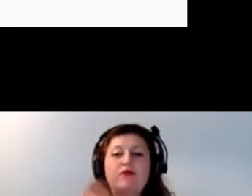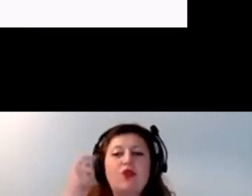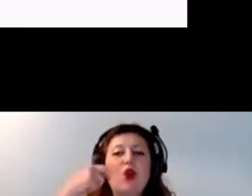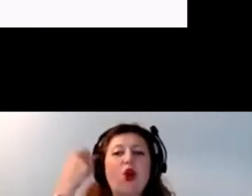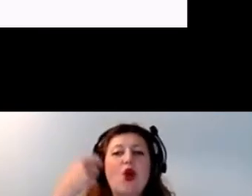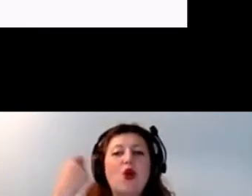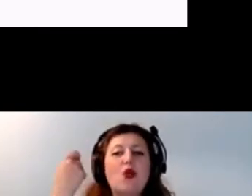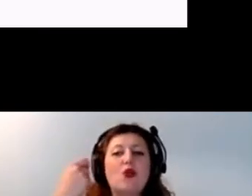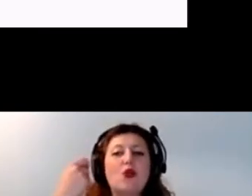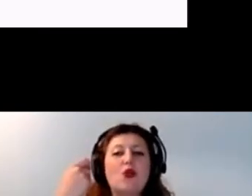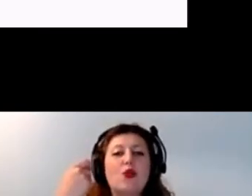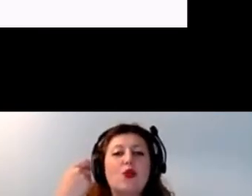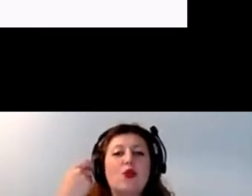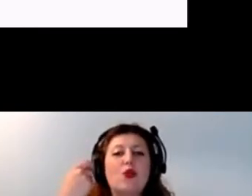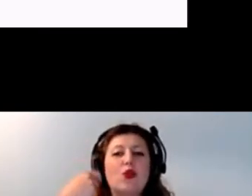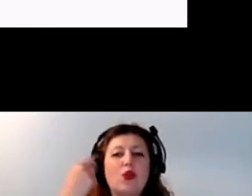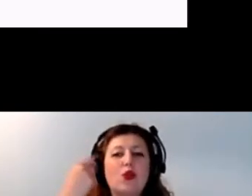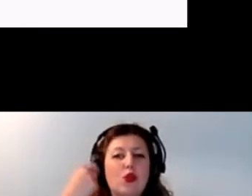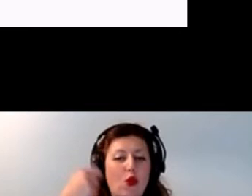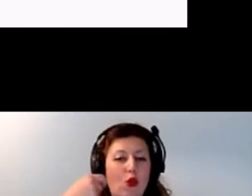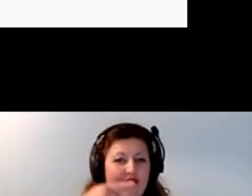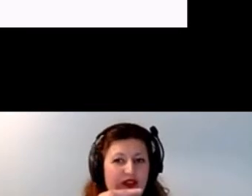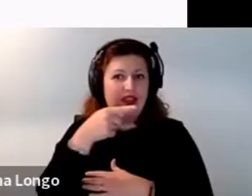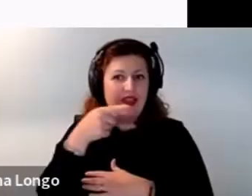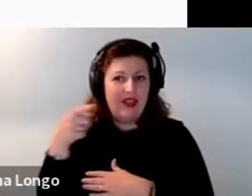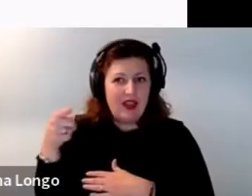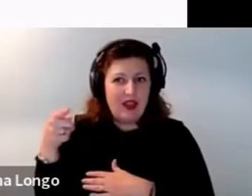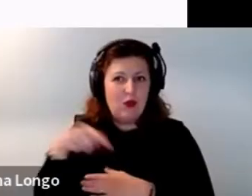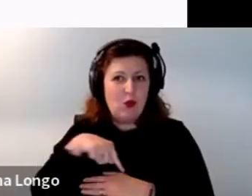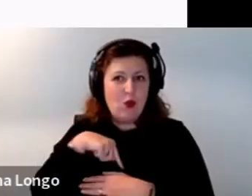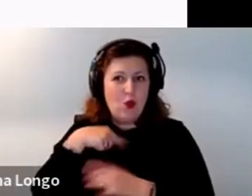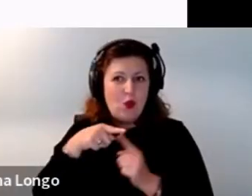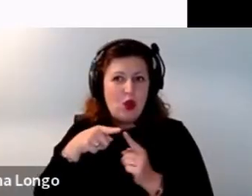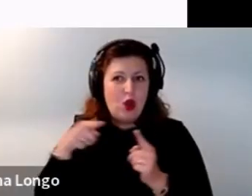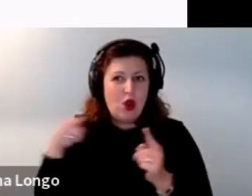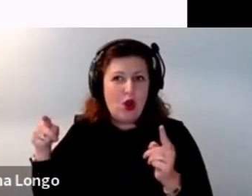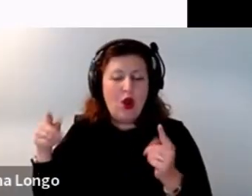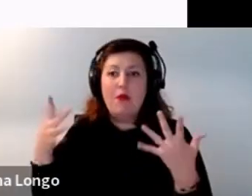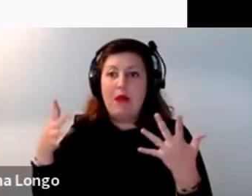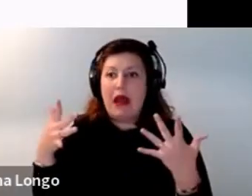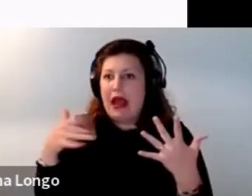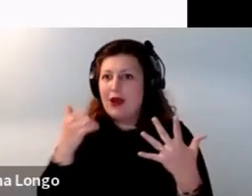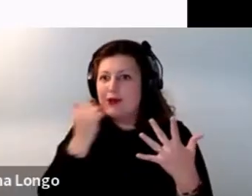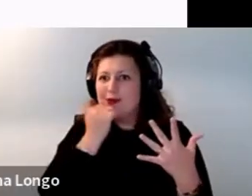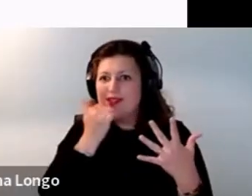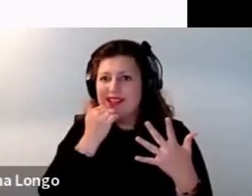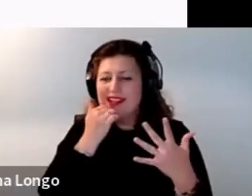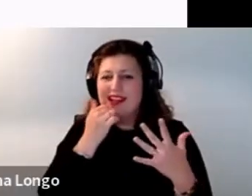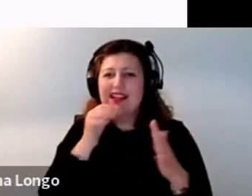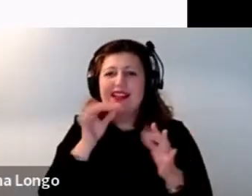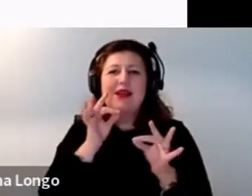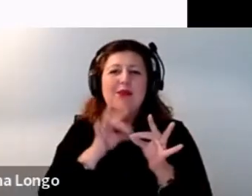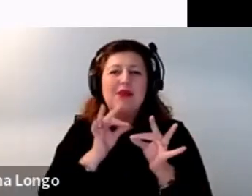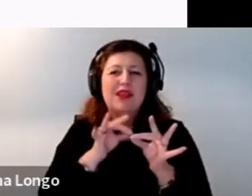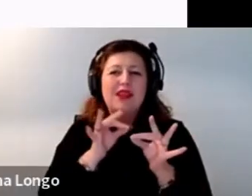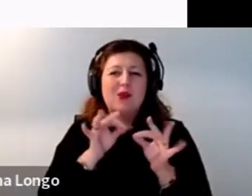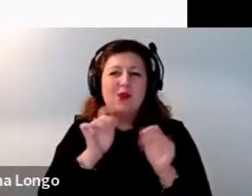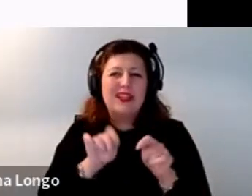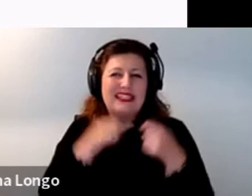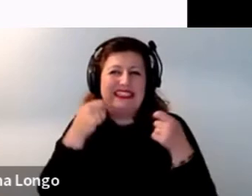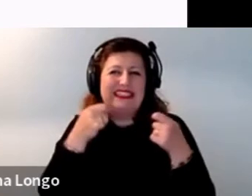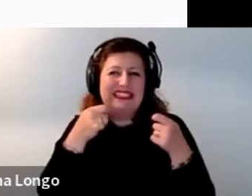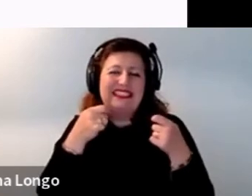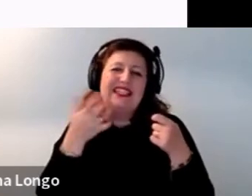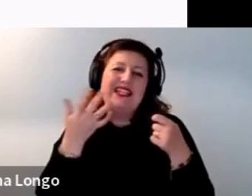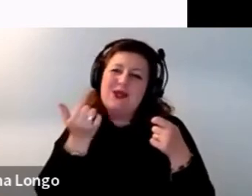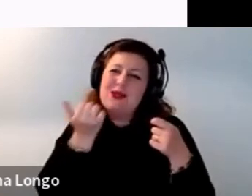docufilm va avanti ancora per un po' di tempo, ma ho visto che ho già rubato dei minuti preziosi anche a